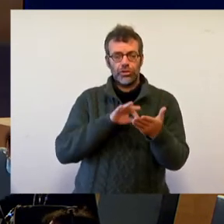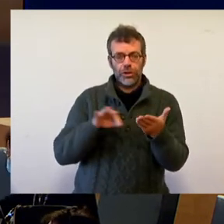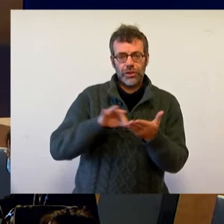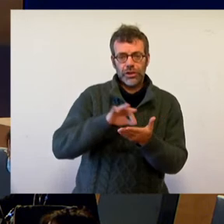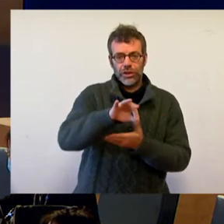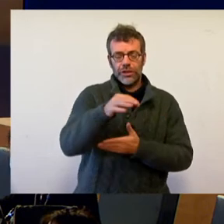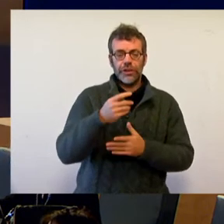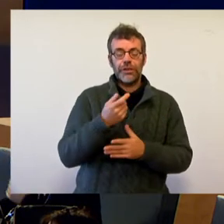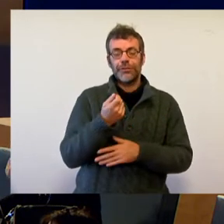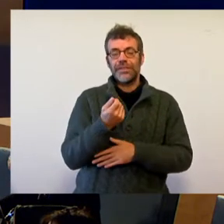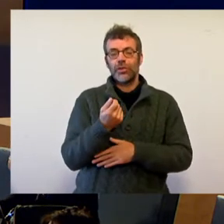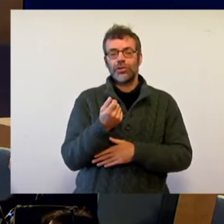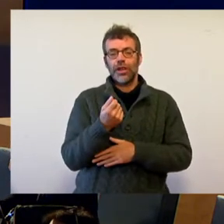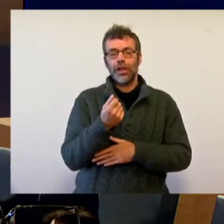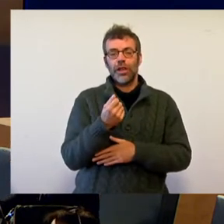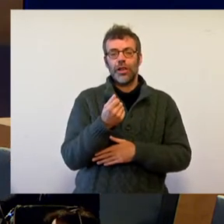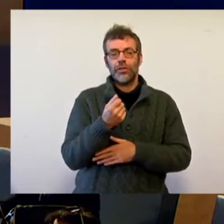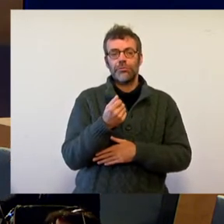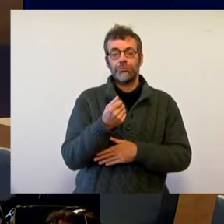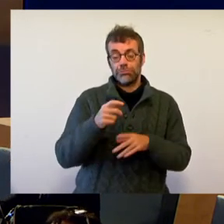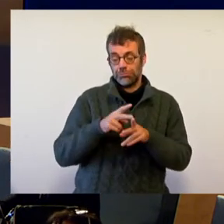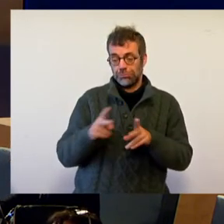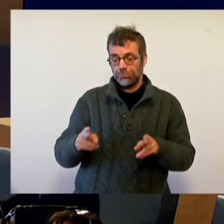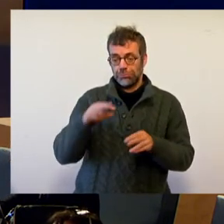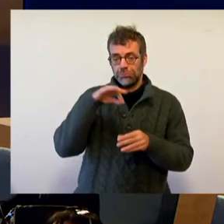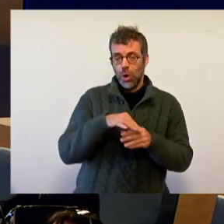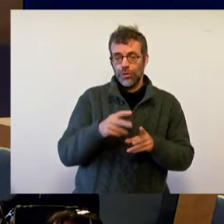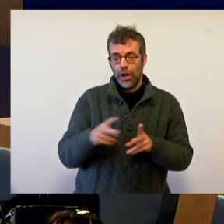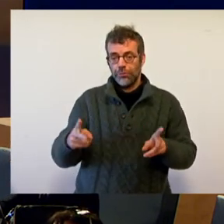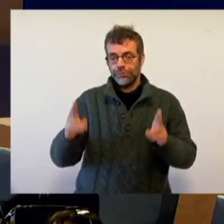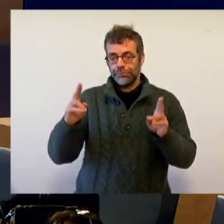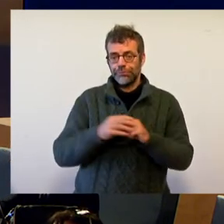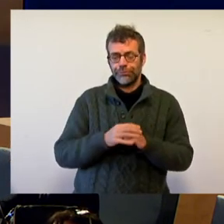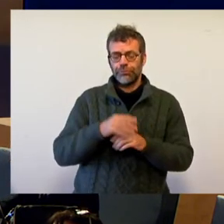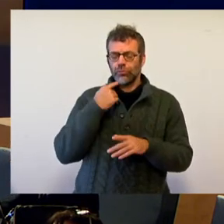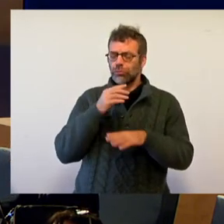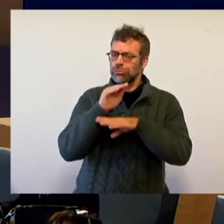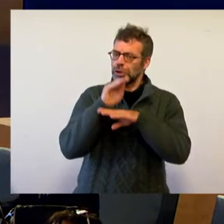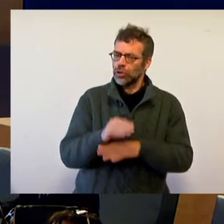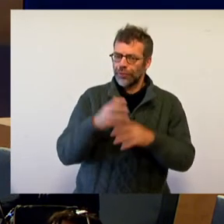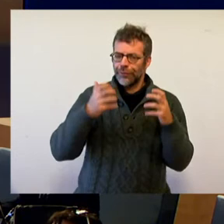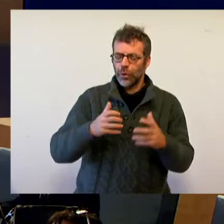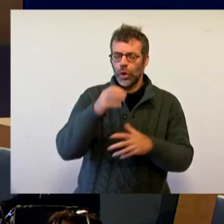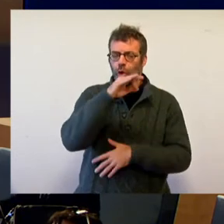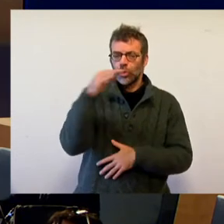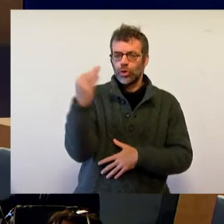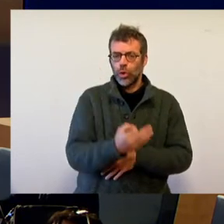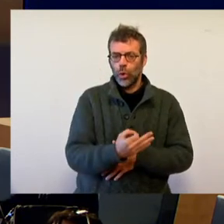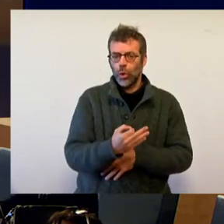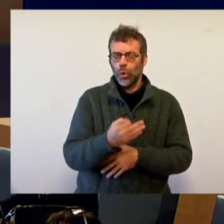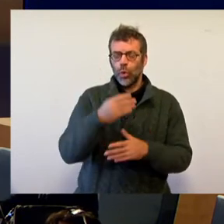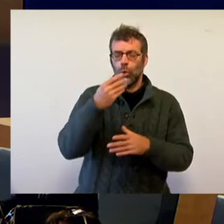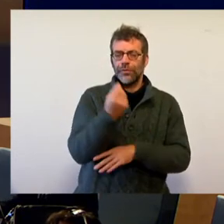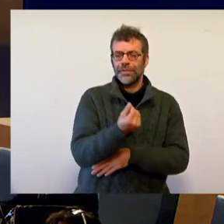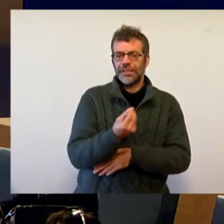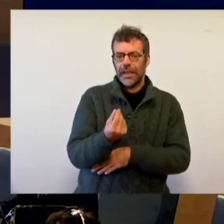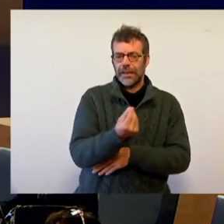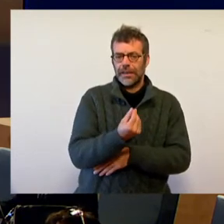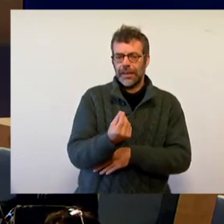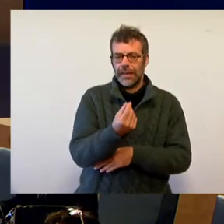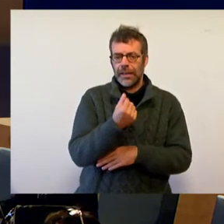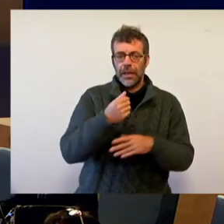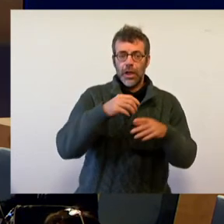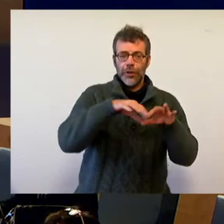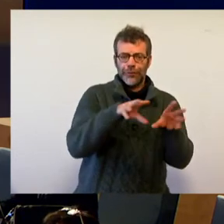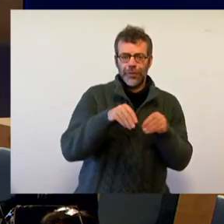mandat. Premier pilier, nous garantissons la stabilité des taux de fiscalité des ménages, et donc, comme nous y sommes engagés, il n'y aura